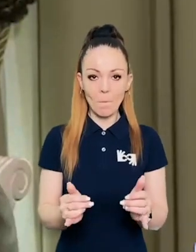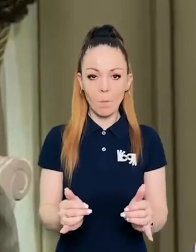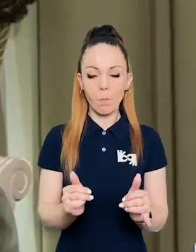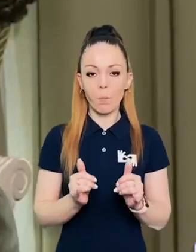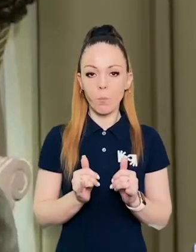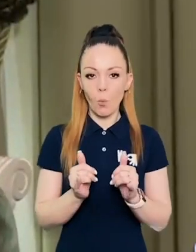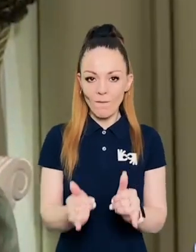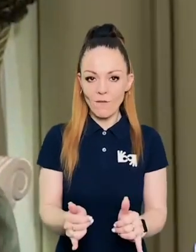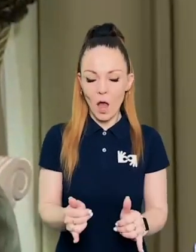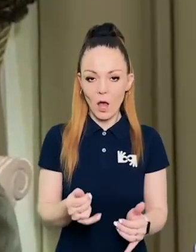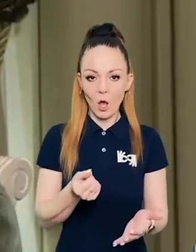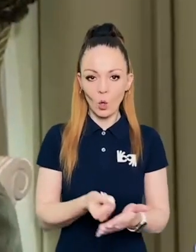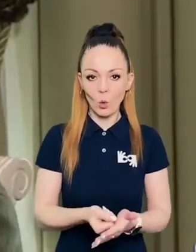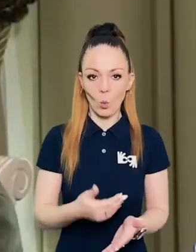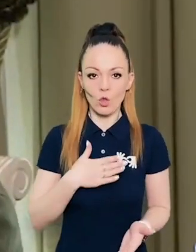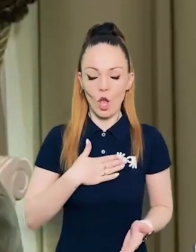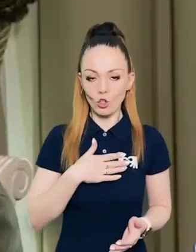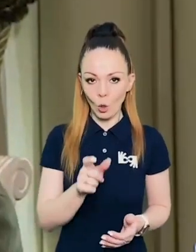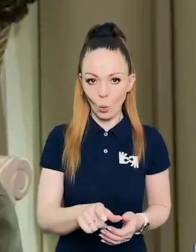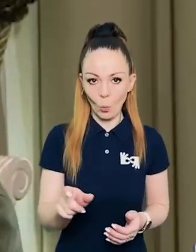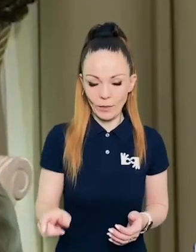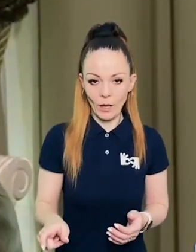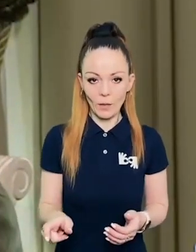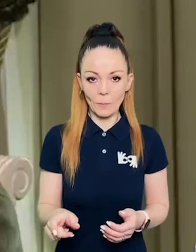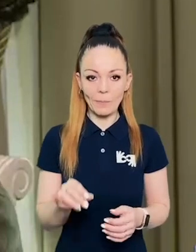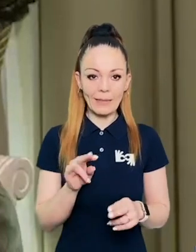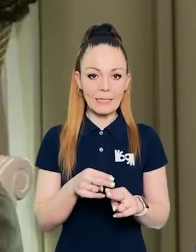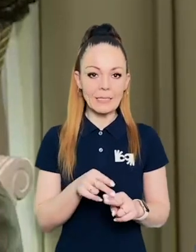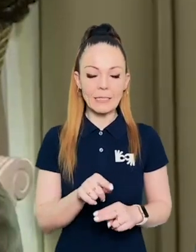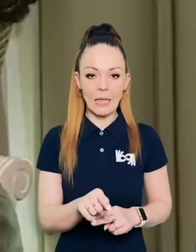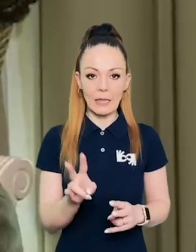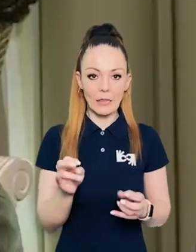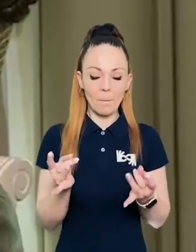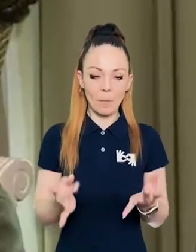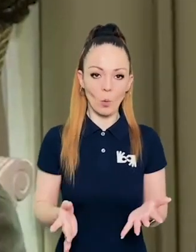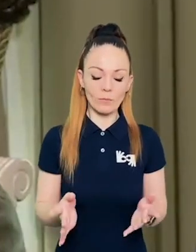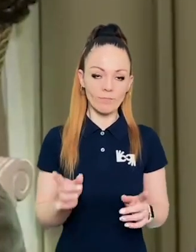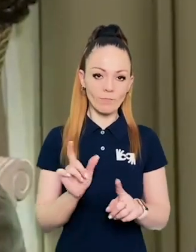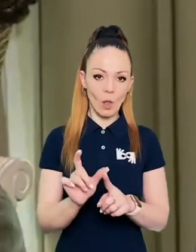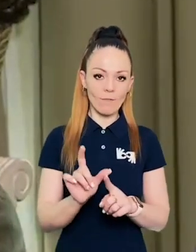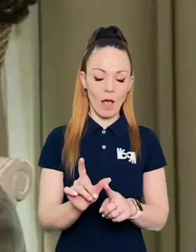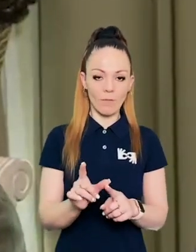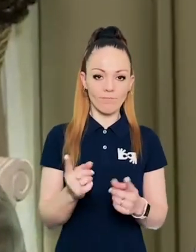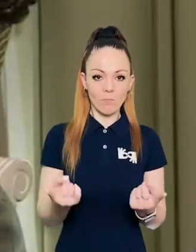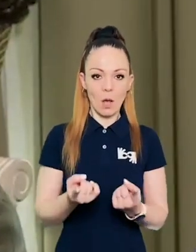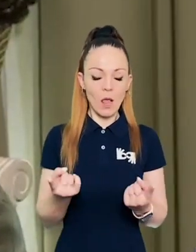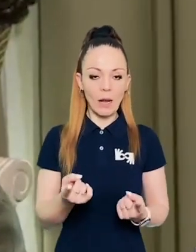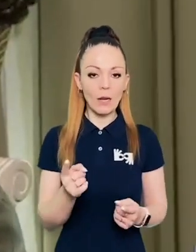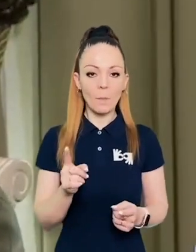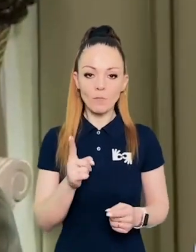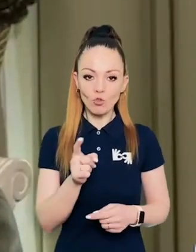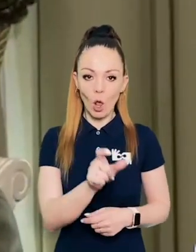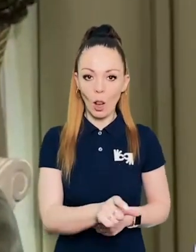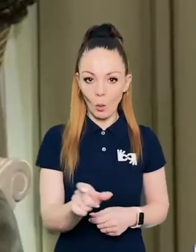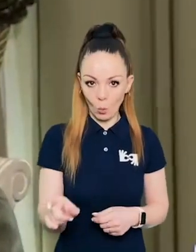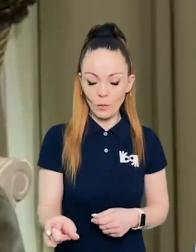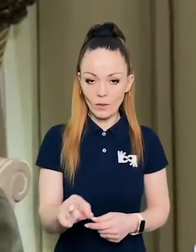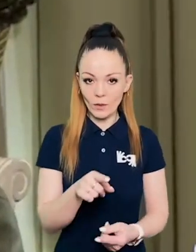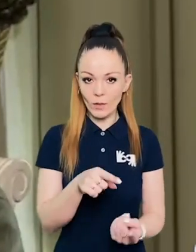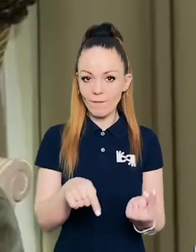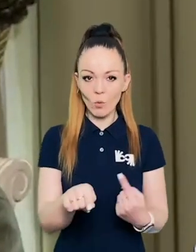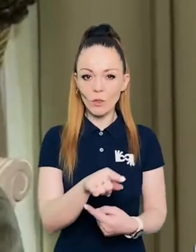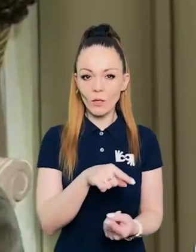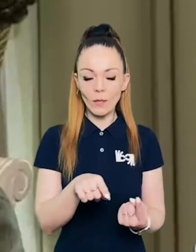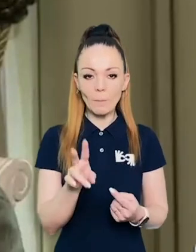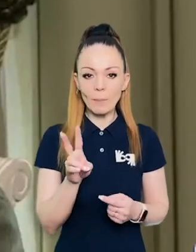незмінна повага до наших людей, і це не просто банальні слова, тому що люди,